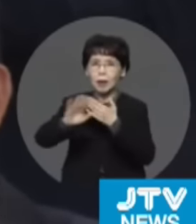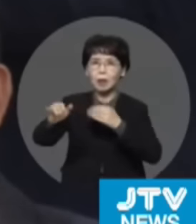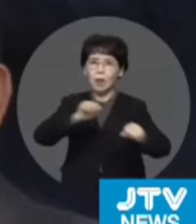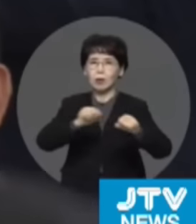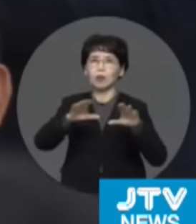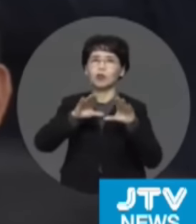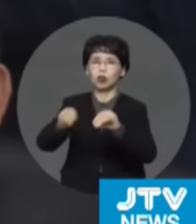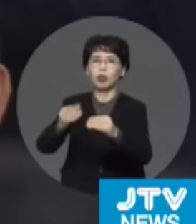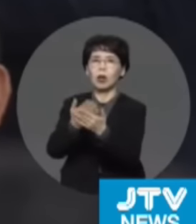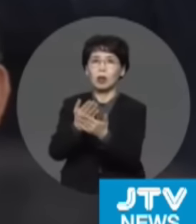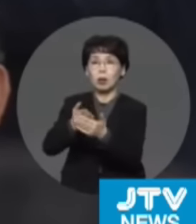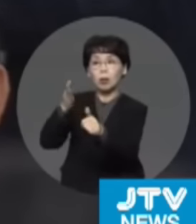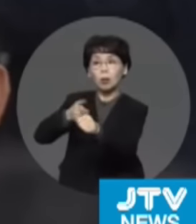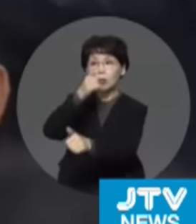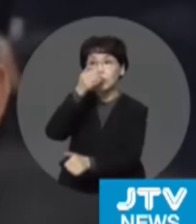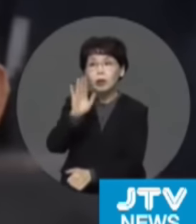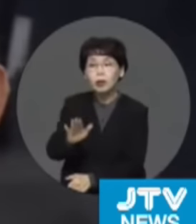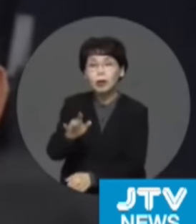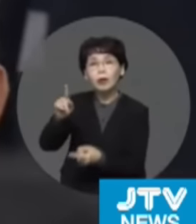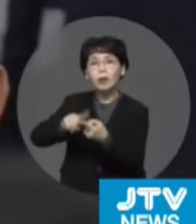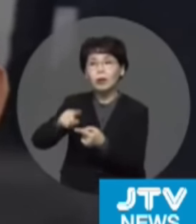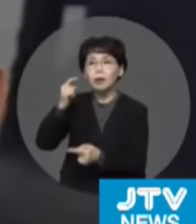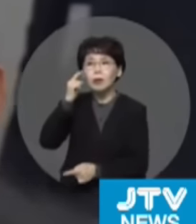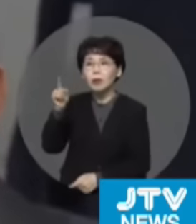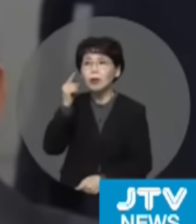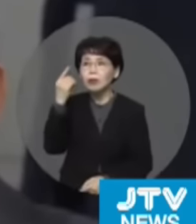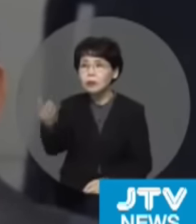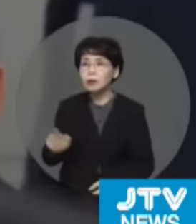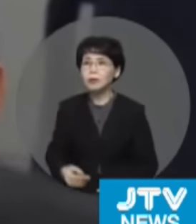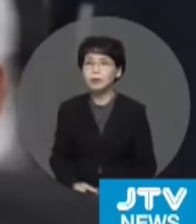목소리도 나왔는데 여기에 대한 입장도 여쭤보고 싶습니다.